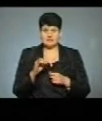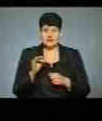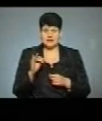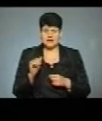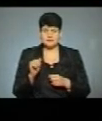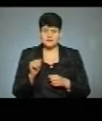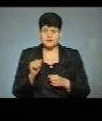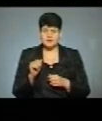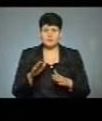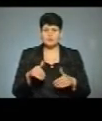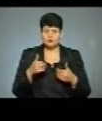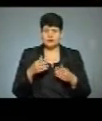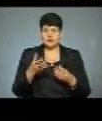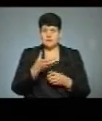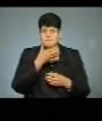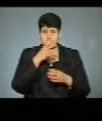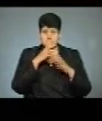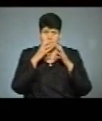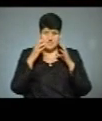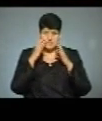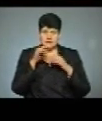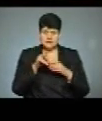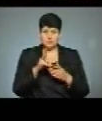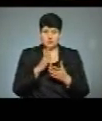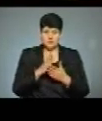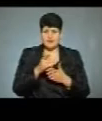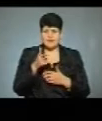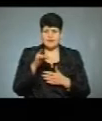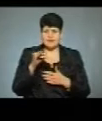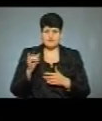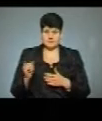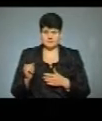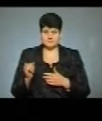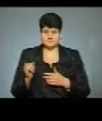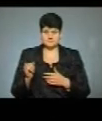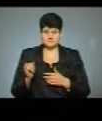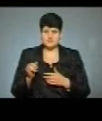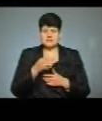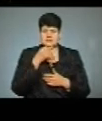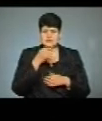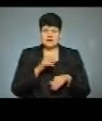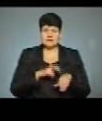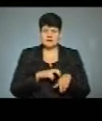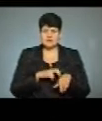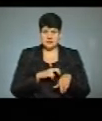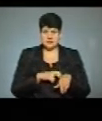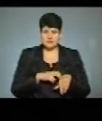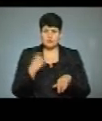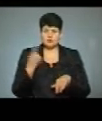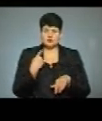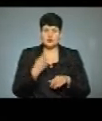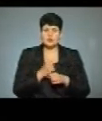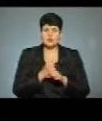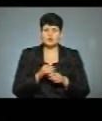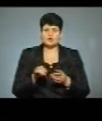Епідеміологи рекомендують одягати маски найперше тим, у кого є ознаки гострих респіраторних вірусних інфекцій, повідомив лікар-епідеміолог обласного